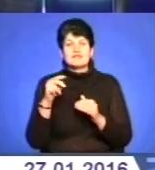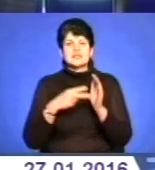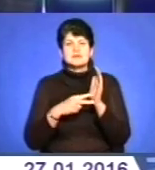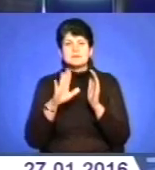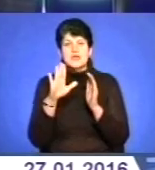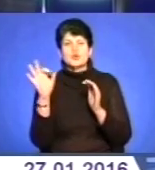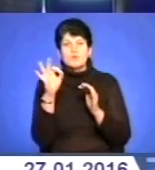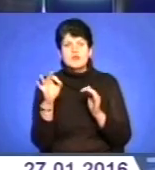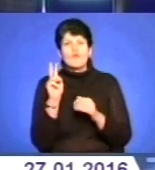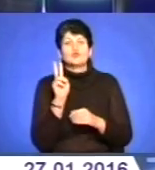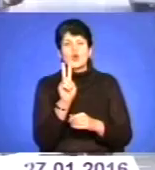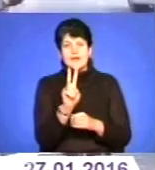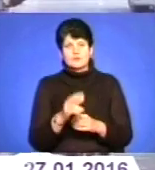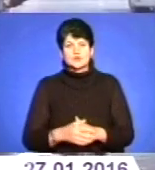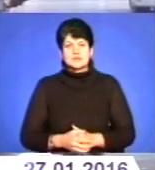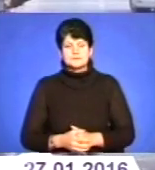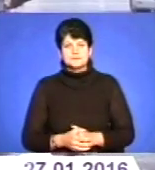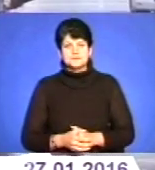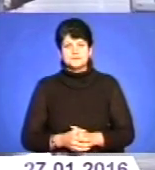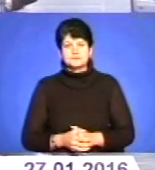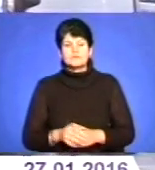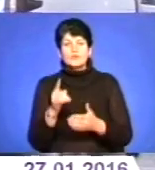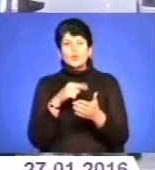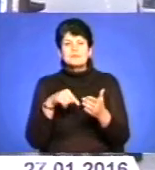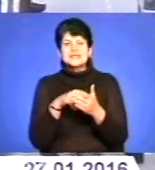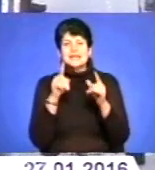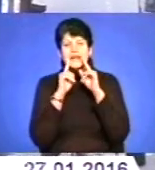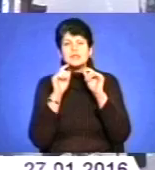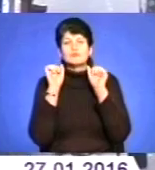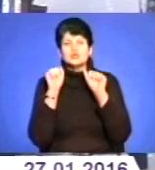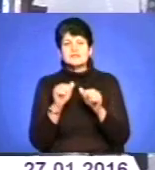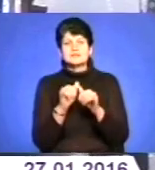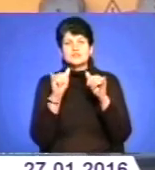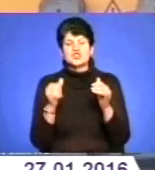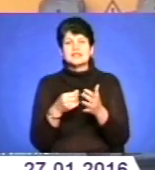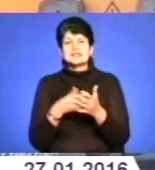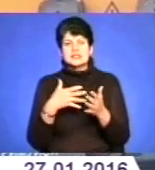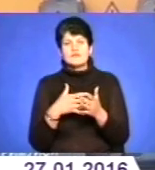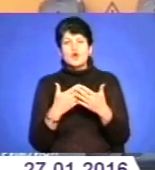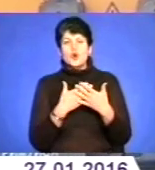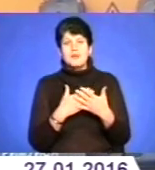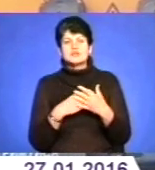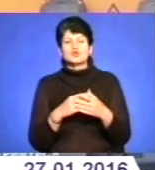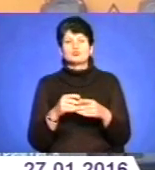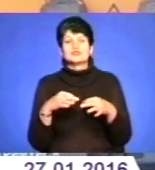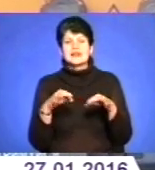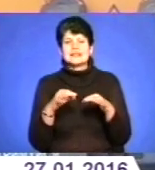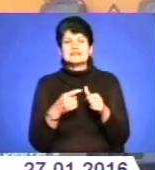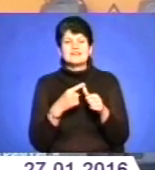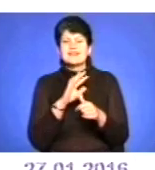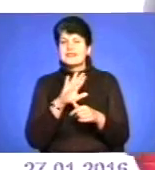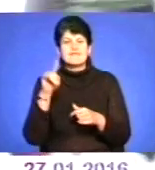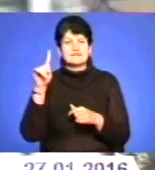тролейбусах. Подробиці далі. У міській раді ймовірне підняття цін на проїзд у громадському транспорті називають не